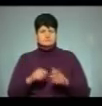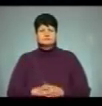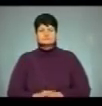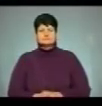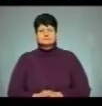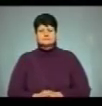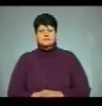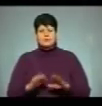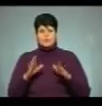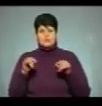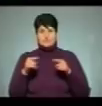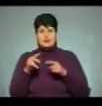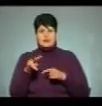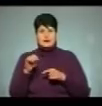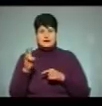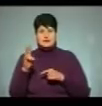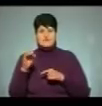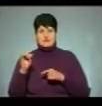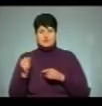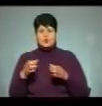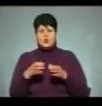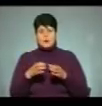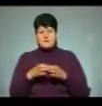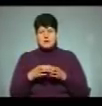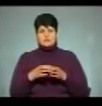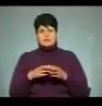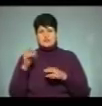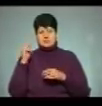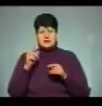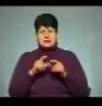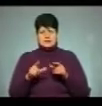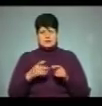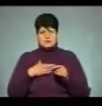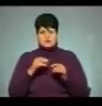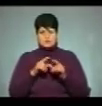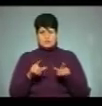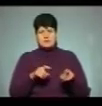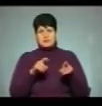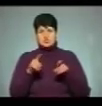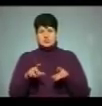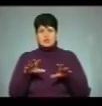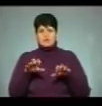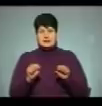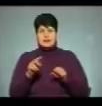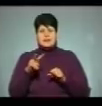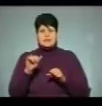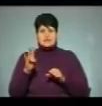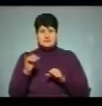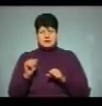З моменту створення Ланівецької громади такий навчальний заклад, перша школа, перейшла в власність Ланівецької міської